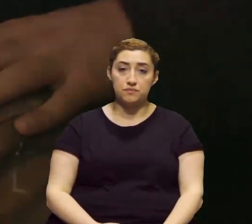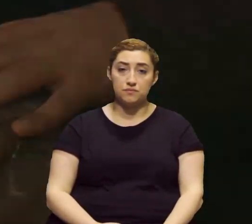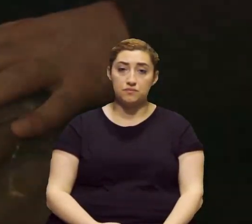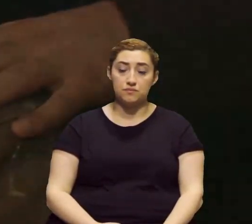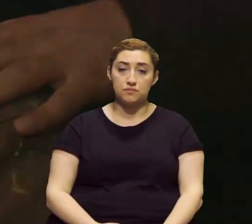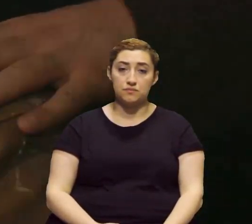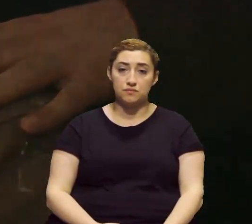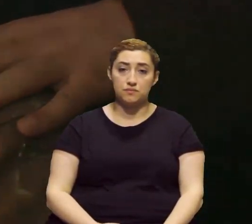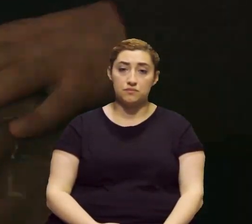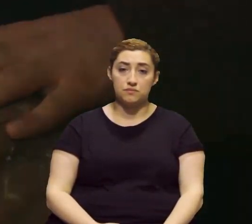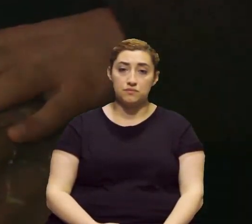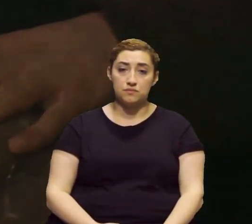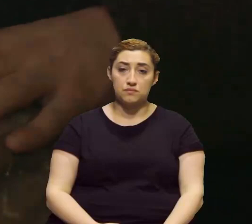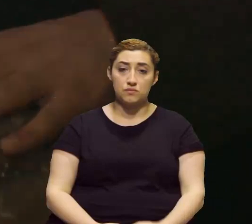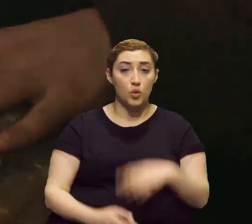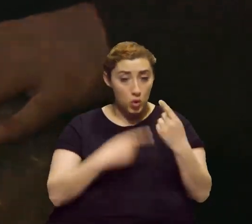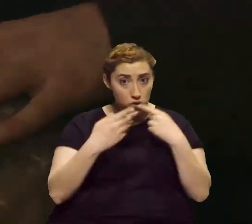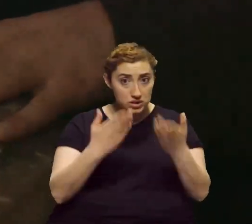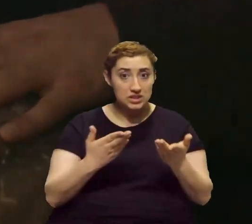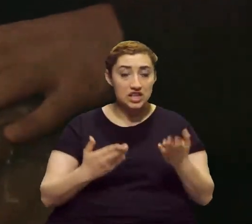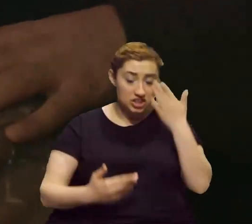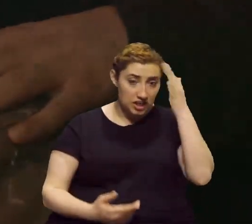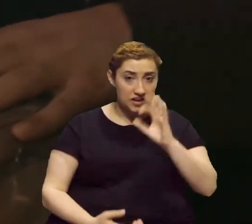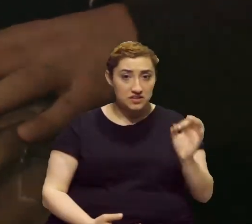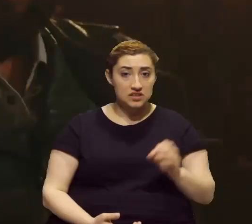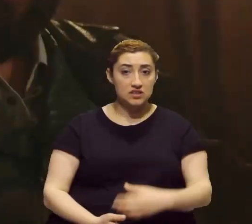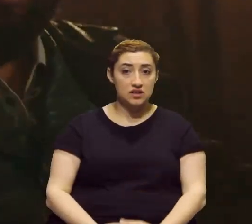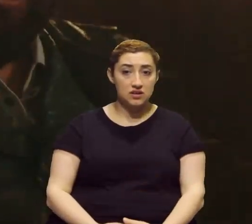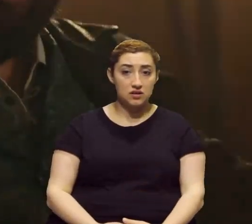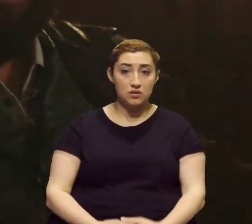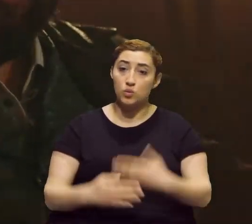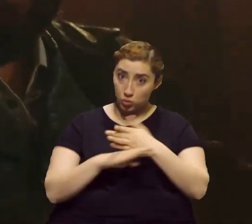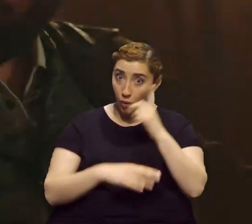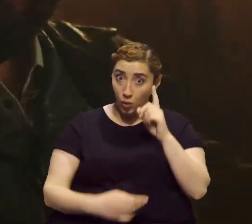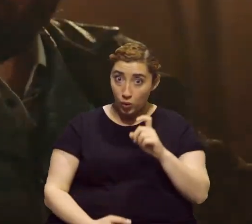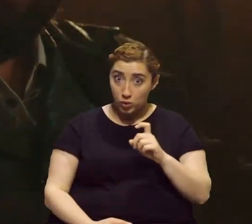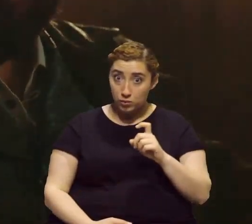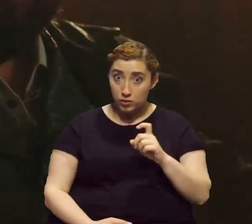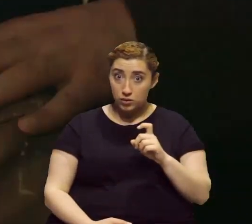Necmi kafasına bir tokat daha yedi. Konuşsana lan şerefsiz! Doğru mu bu?